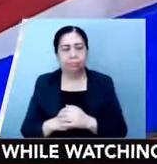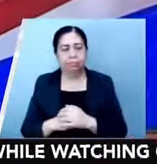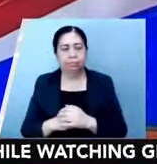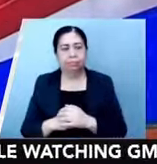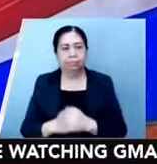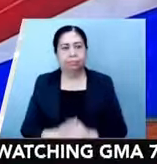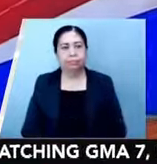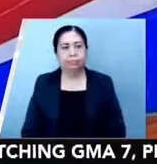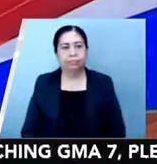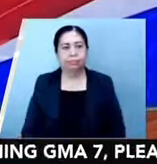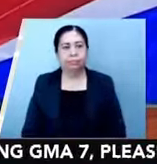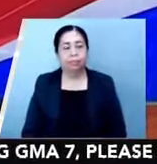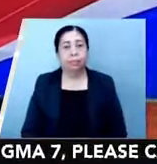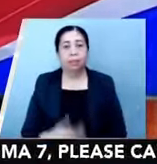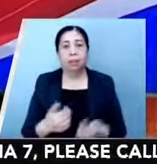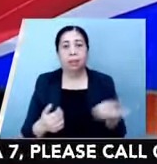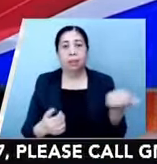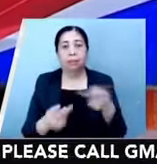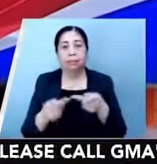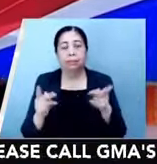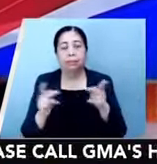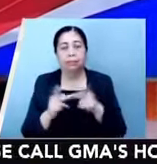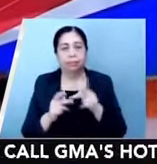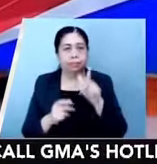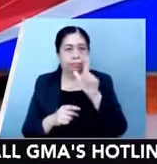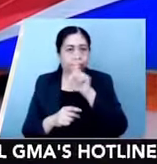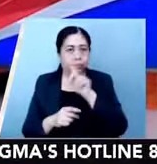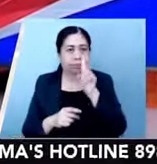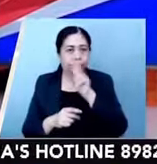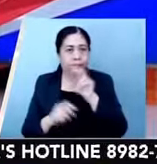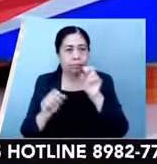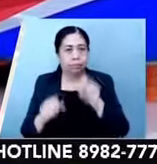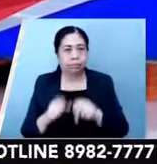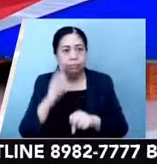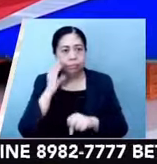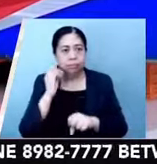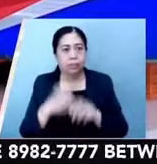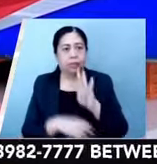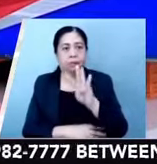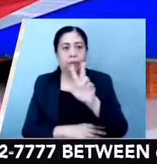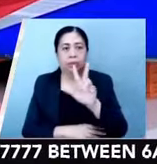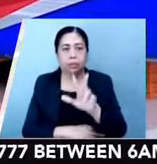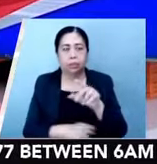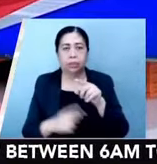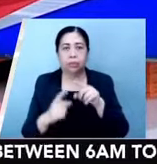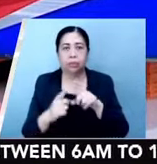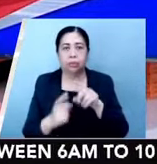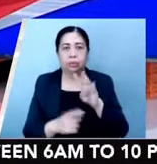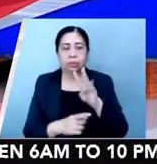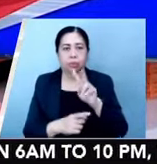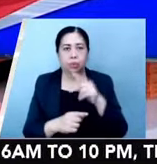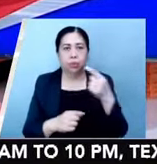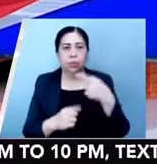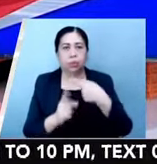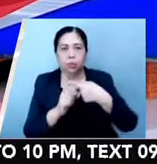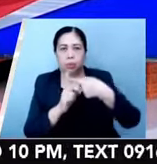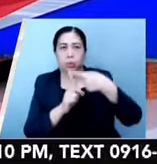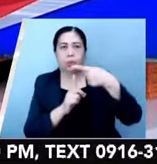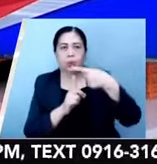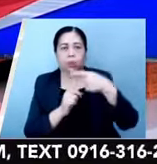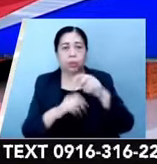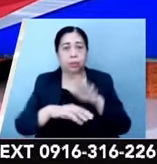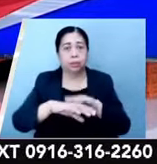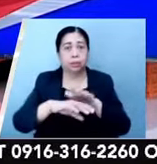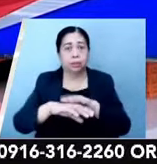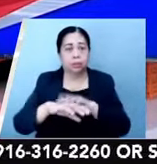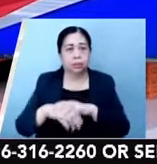Sa iba pang lugar sa Luzon at Visayas, posibleng makaranas ng 42 hanggang 43 degrees Celsius. Babala ng PAGASA, maghanda